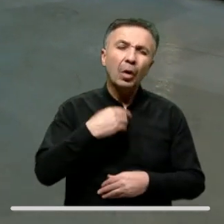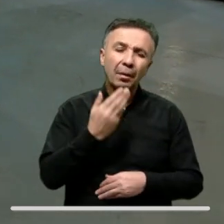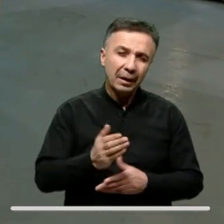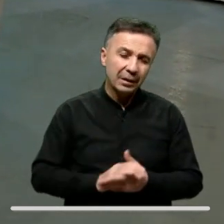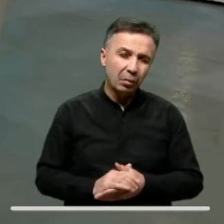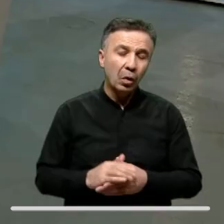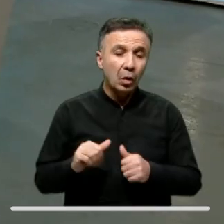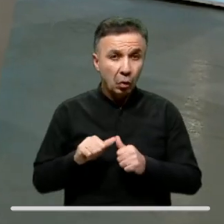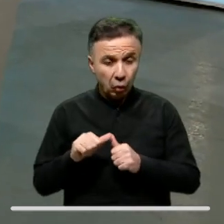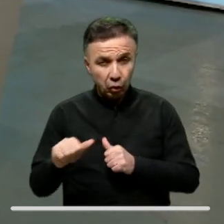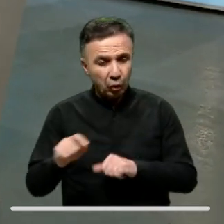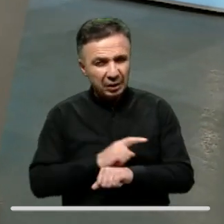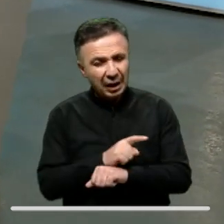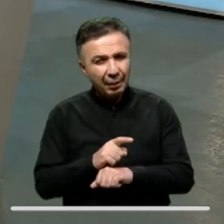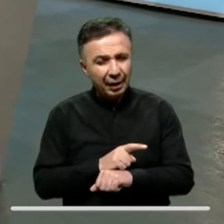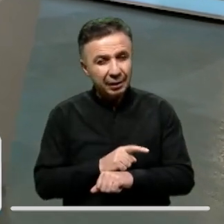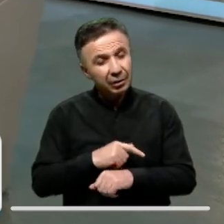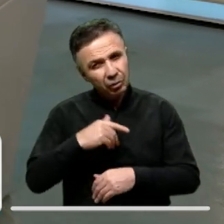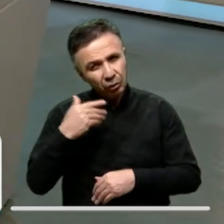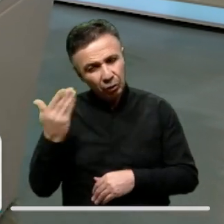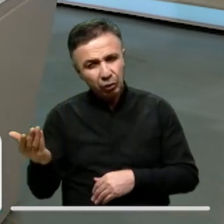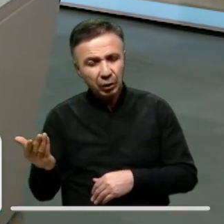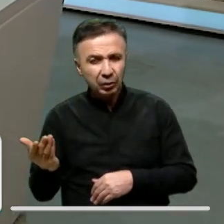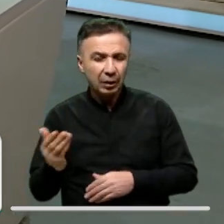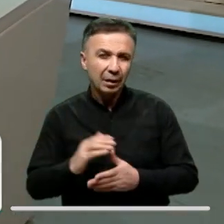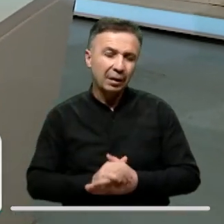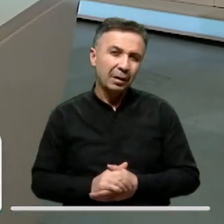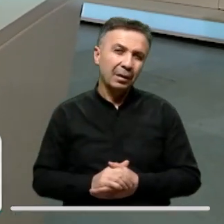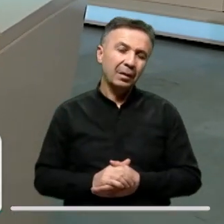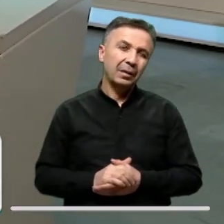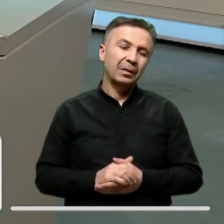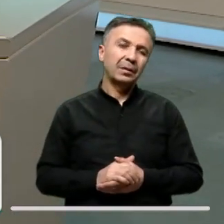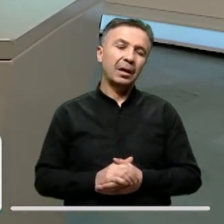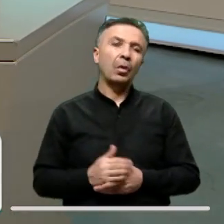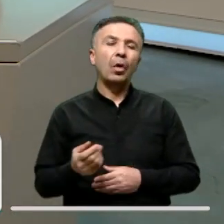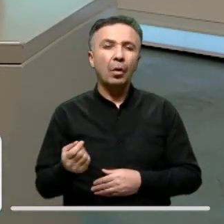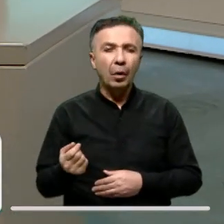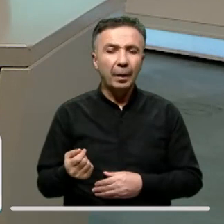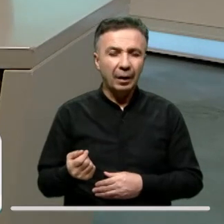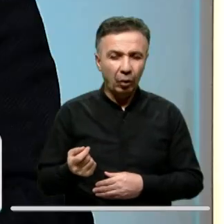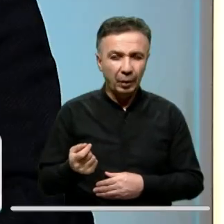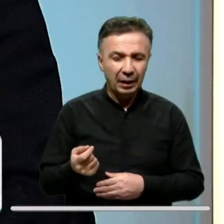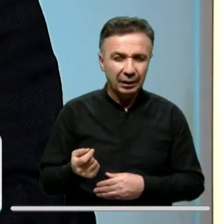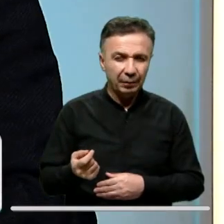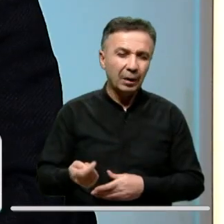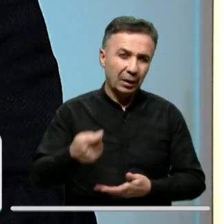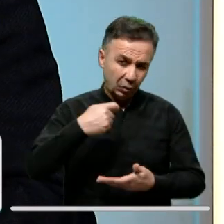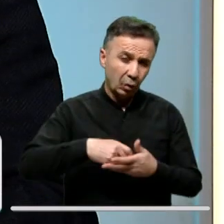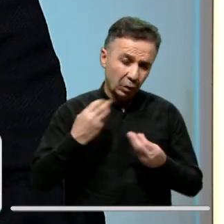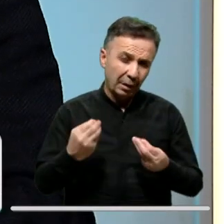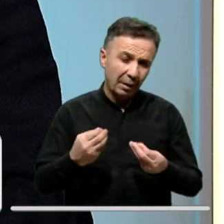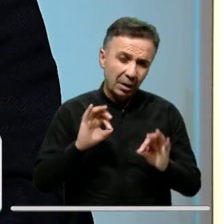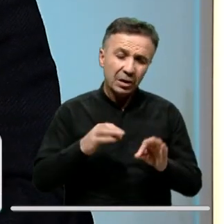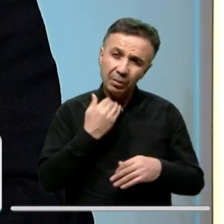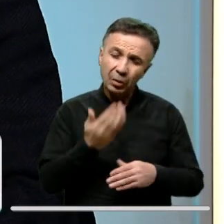çok uzun süre geçmiş üzerinden o zamanın şartlarında evet o fiyata ekmek olunuyordu ama şimdi ekmek olmuyor. Yani maliyeti